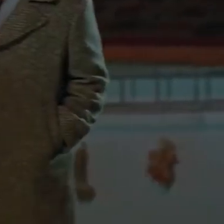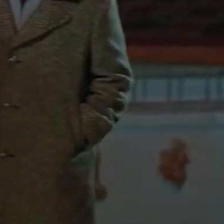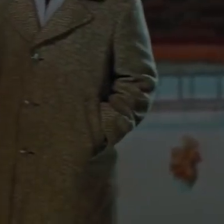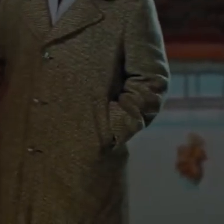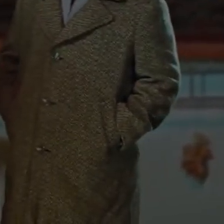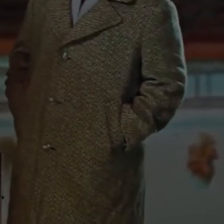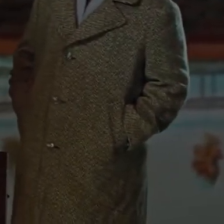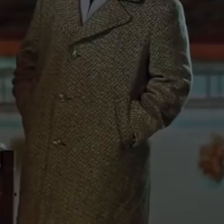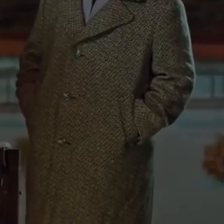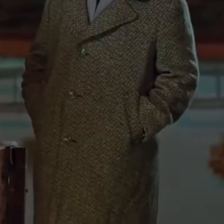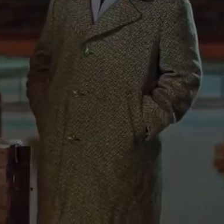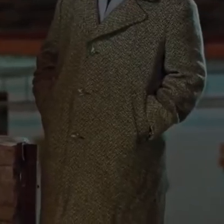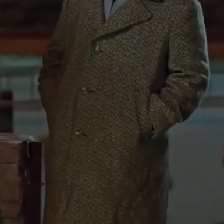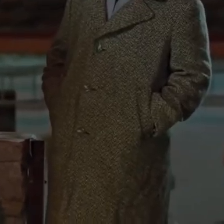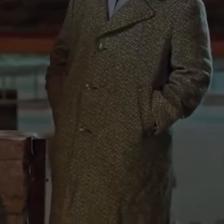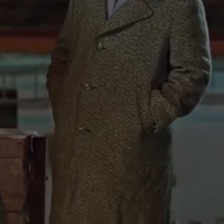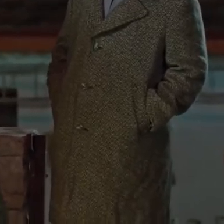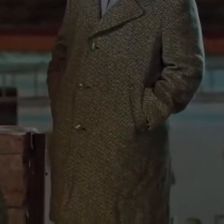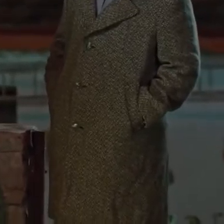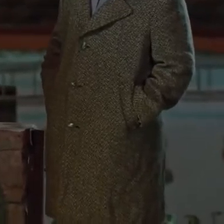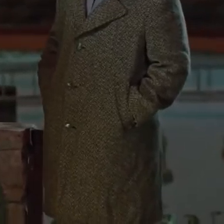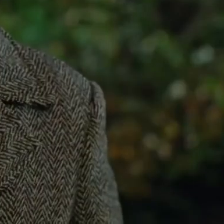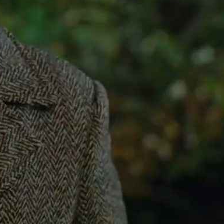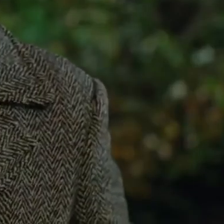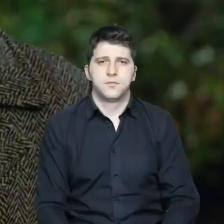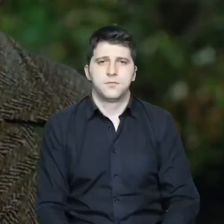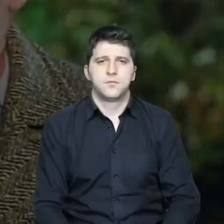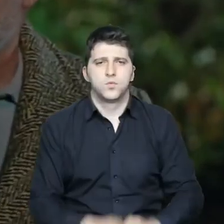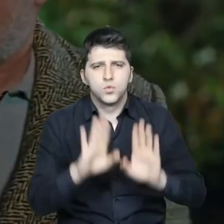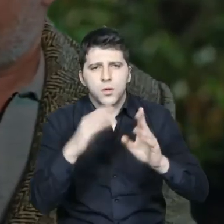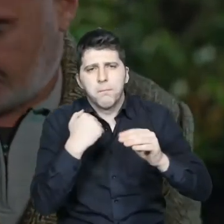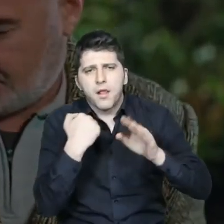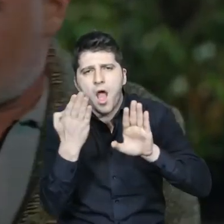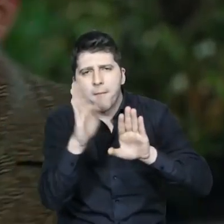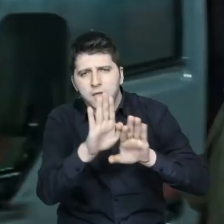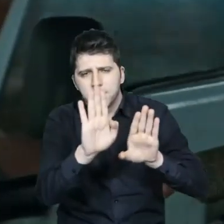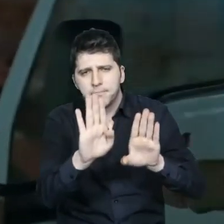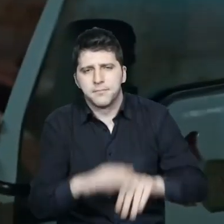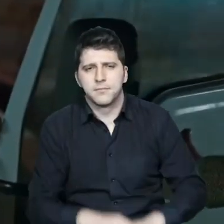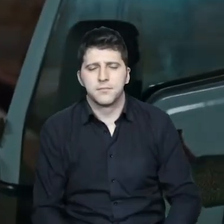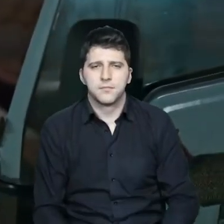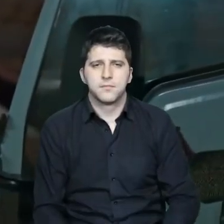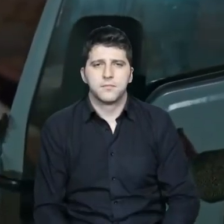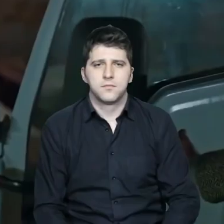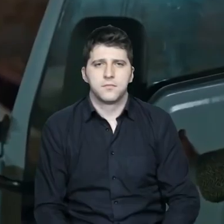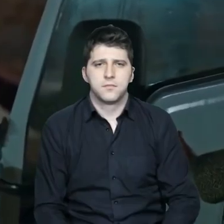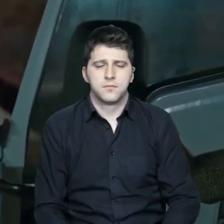tamir çantasıyla sürücü mahalline geçti. Ben kapatırım. Dur.